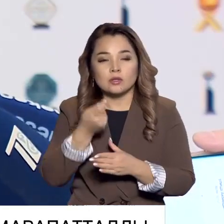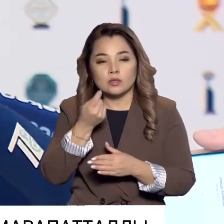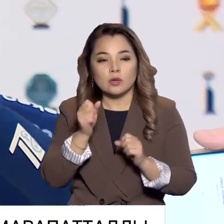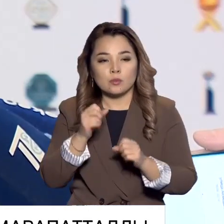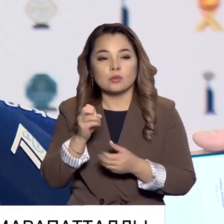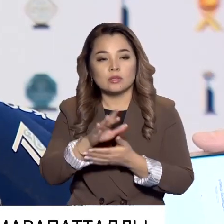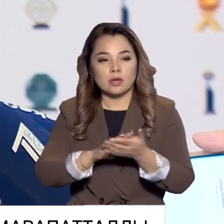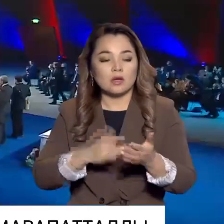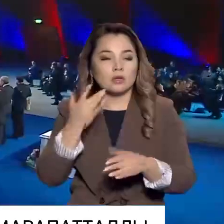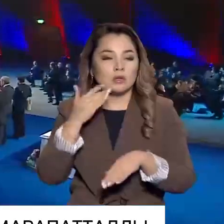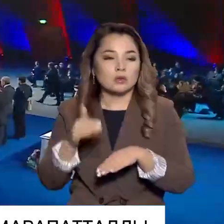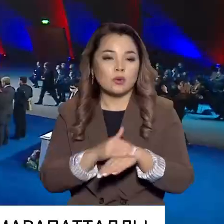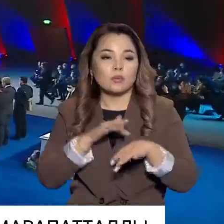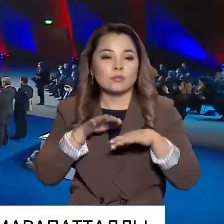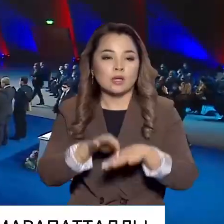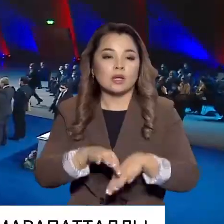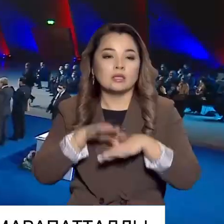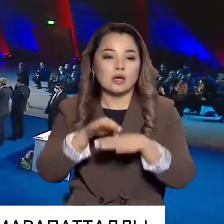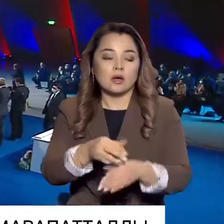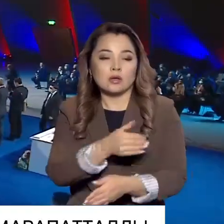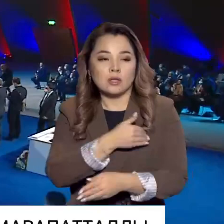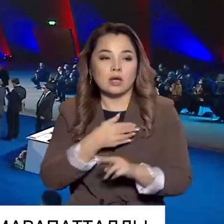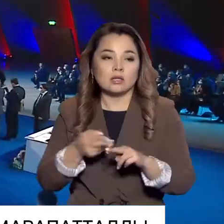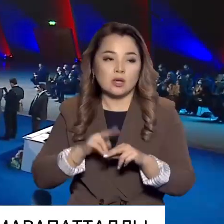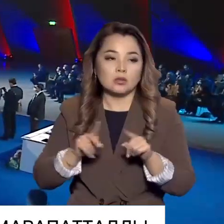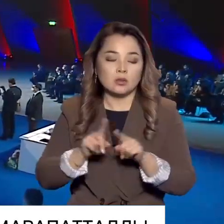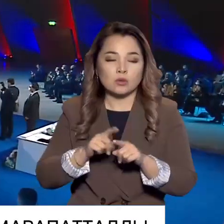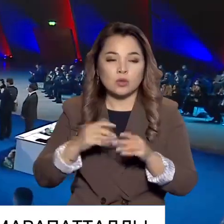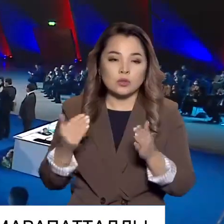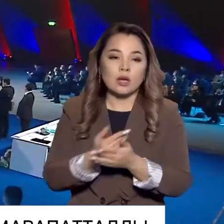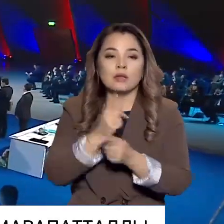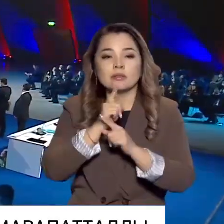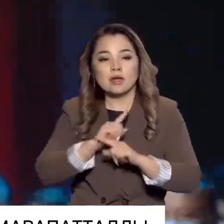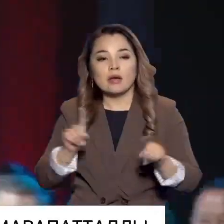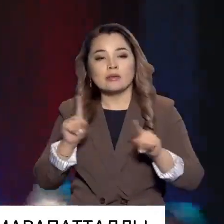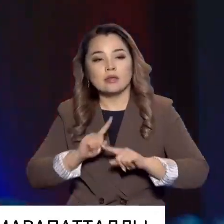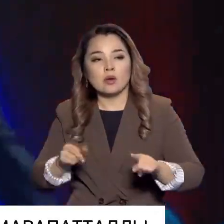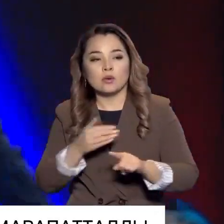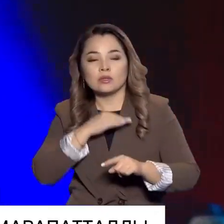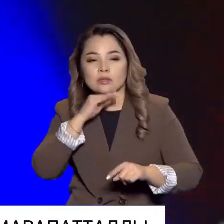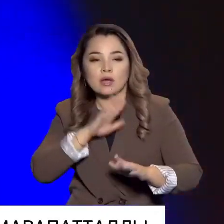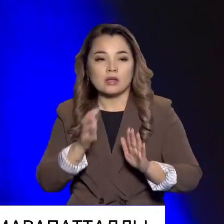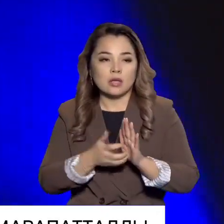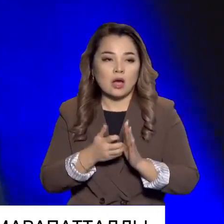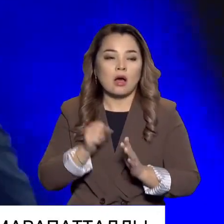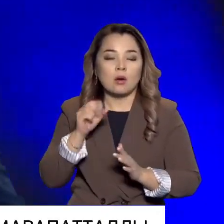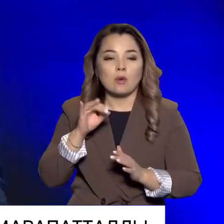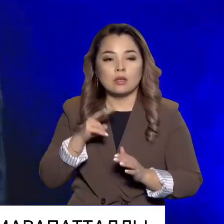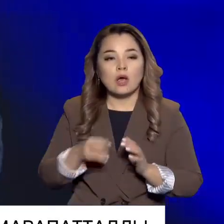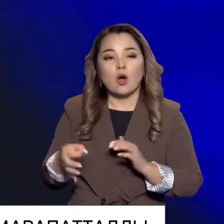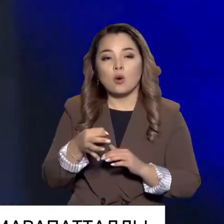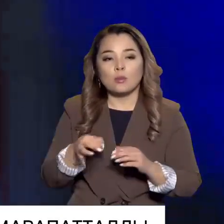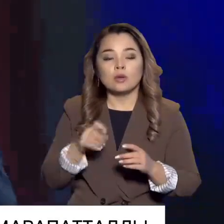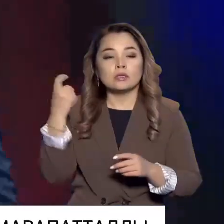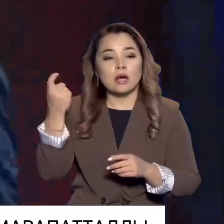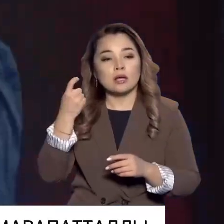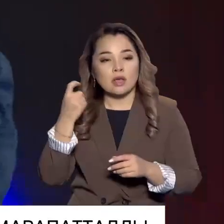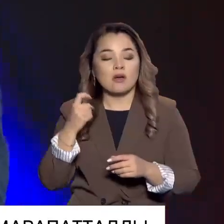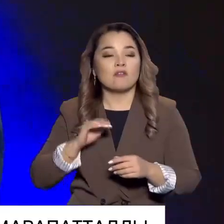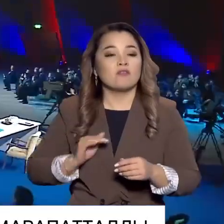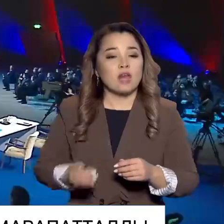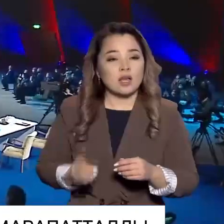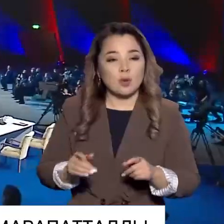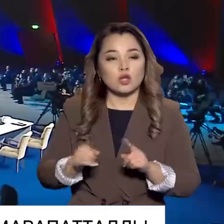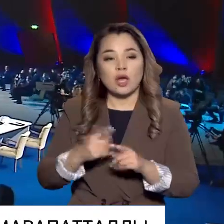да жалғастырғым келеді. Біздегі көп кәсіпке жаңашылдық жетпей жатады. Бұл бизнестің дамуын тежейді. Ал Ақмола облысының агрофирма шаруашылығы